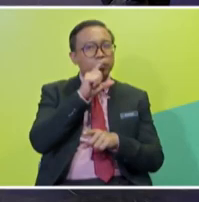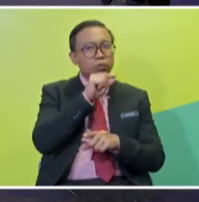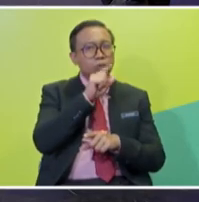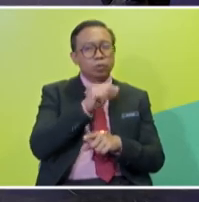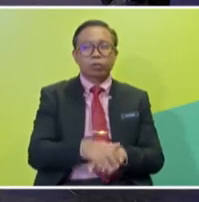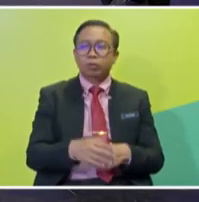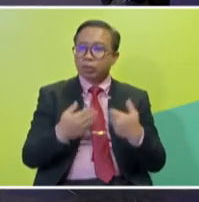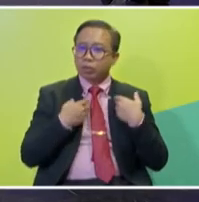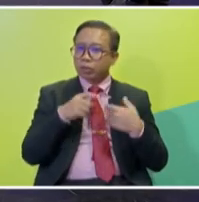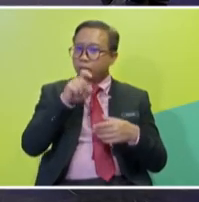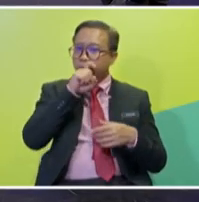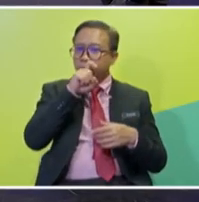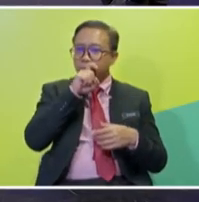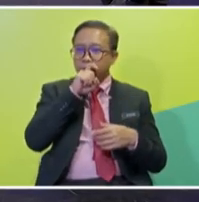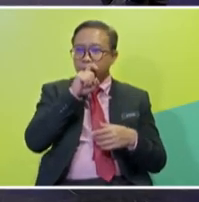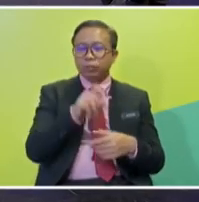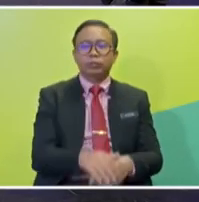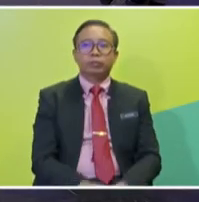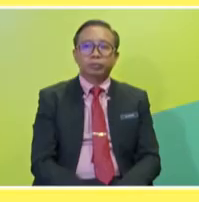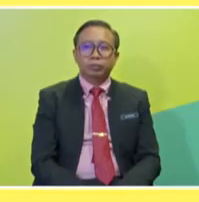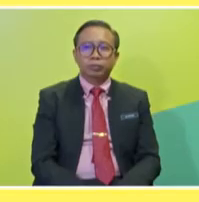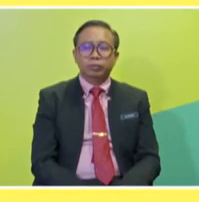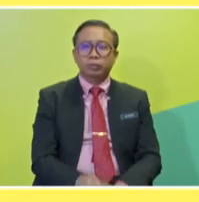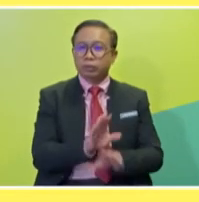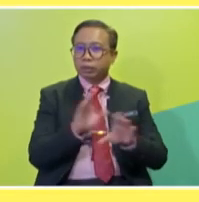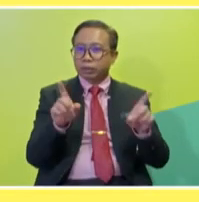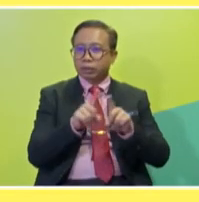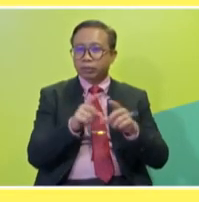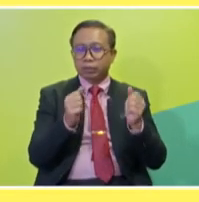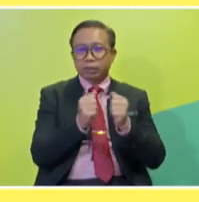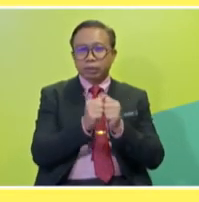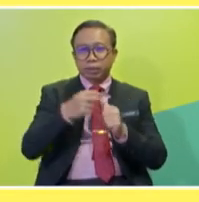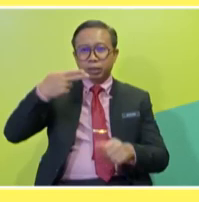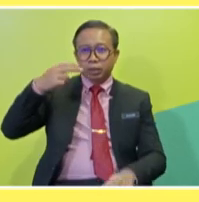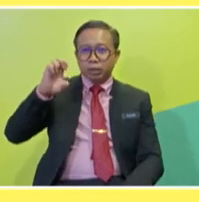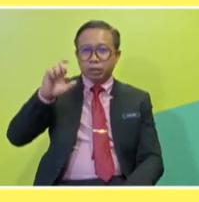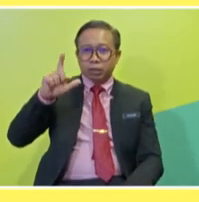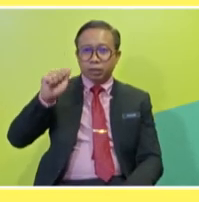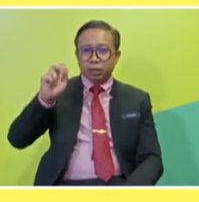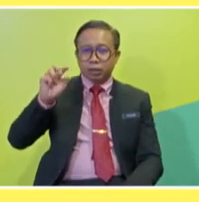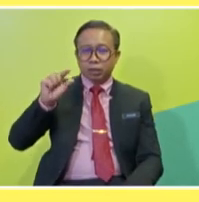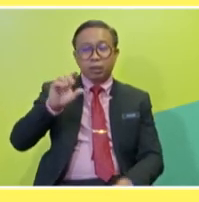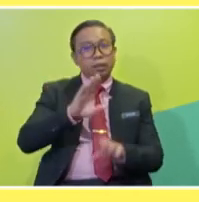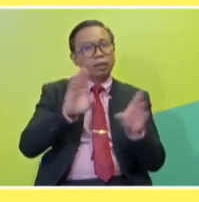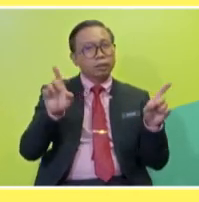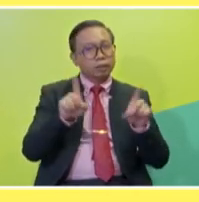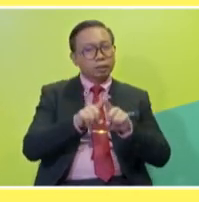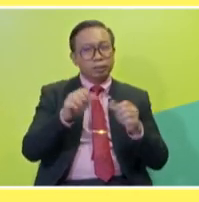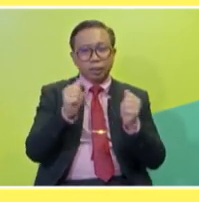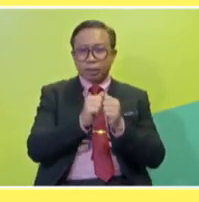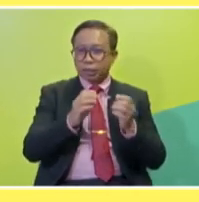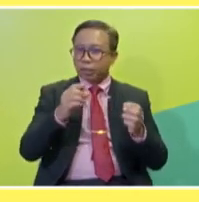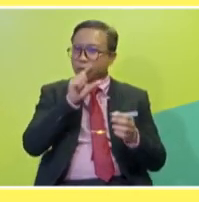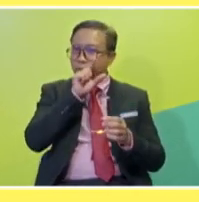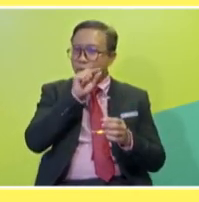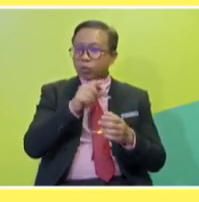berparuh yang tajam ke depan tuh tapi tak sama dengan elang tak sama dengan burung undan yang saya cerita boleh simpan